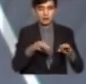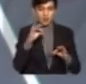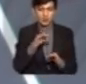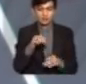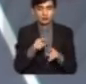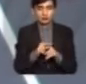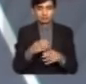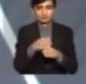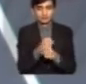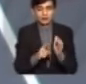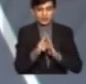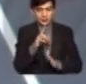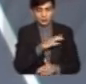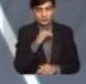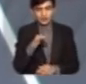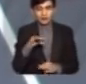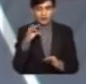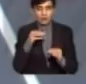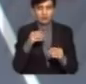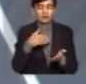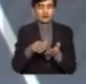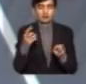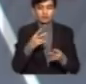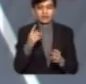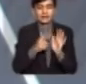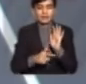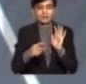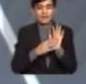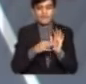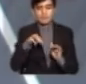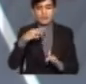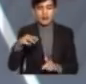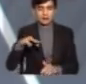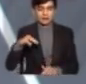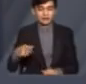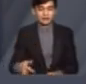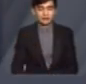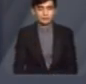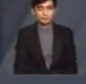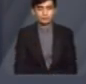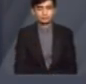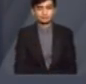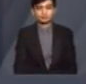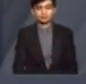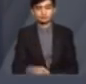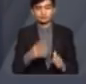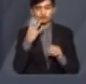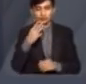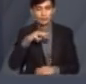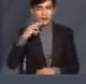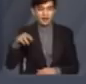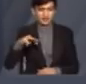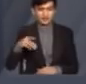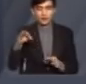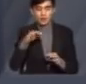всего неэффективных трат от которых можно отказаться это 79 миллиардов тенге более 4 миллиардов тенге